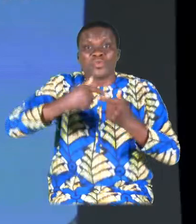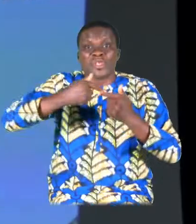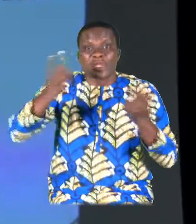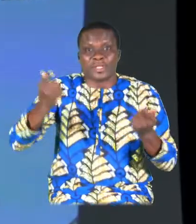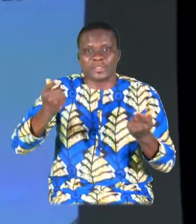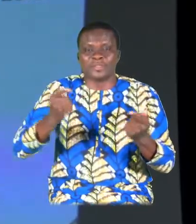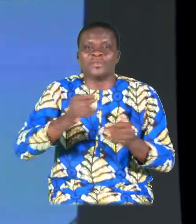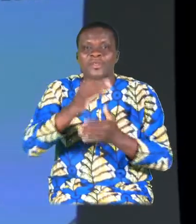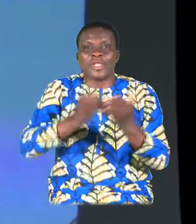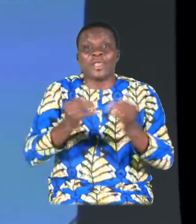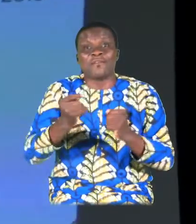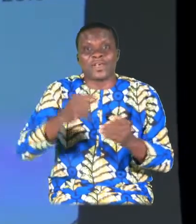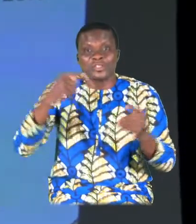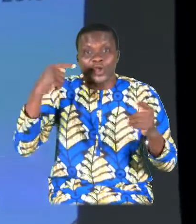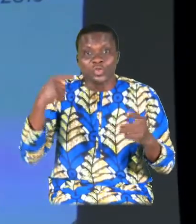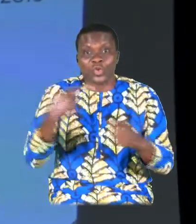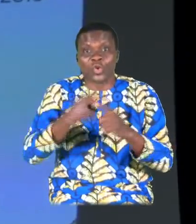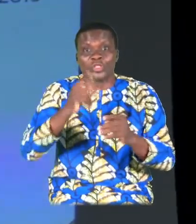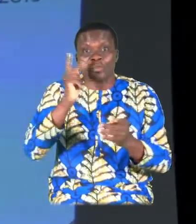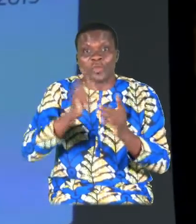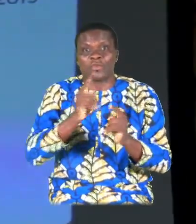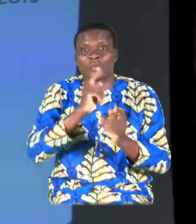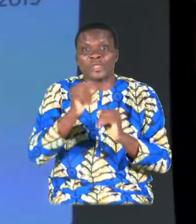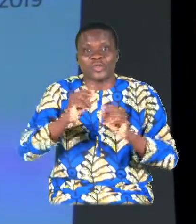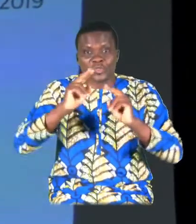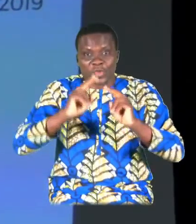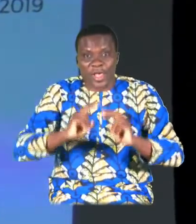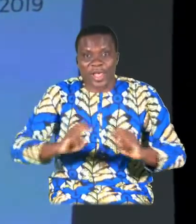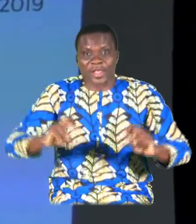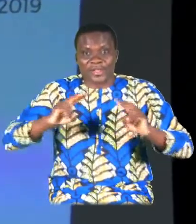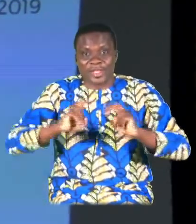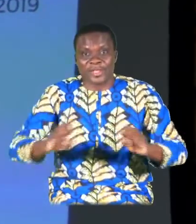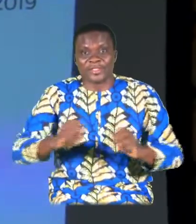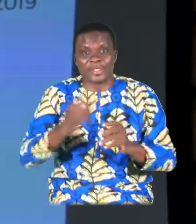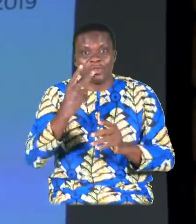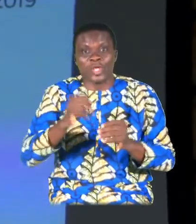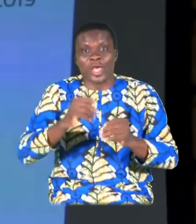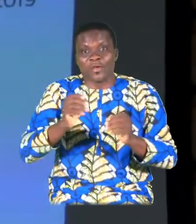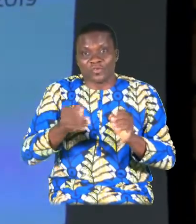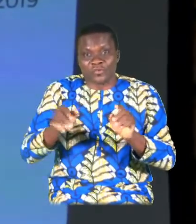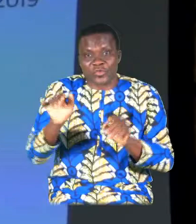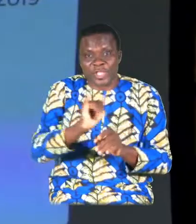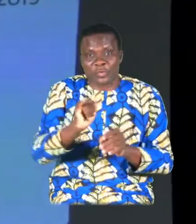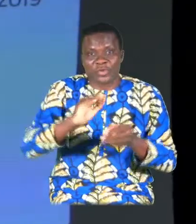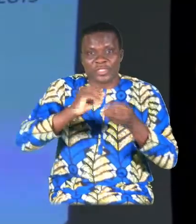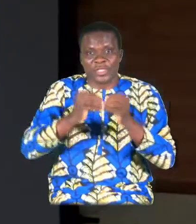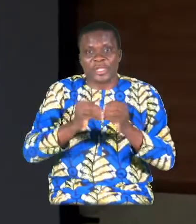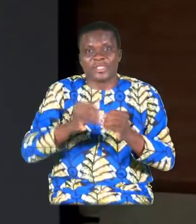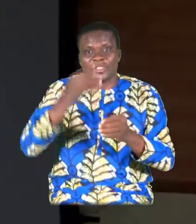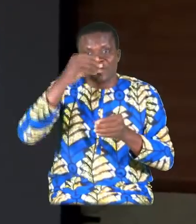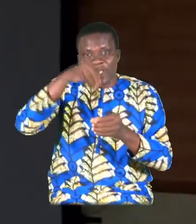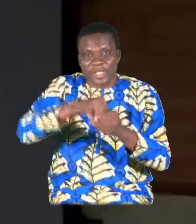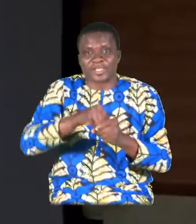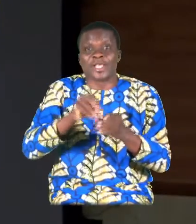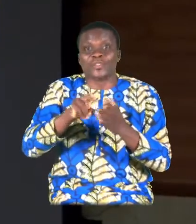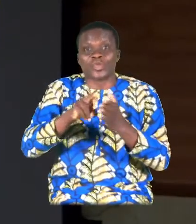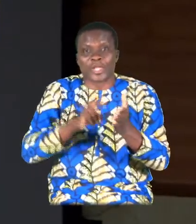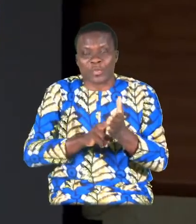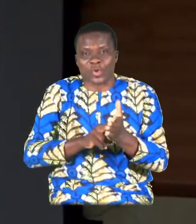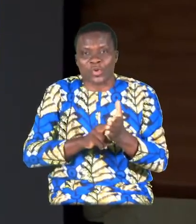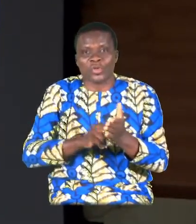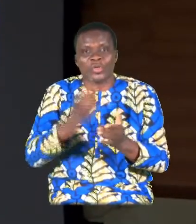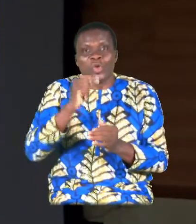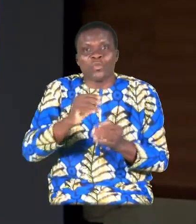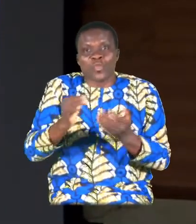Les facteurs de contre-performance seront analysés en vue d'harmoniser les chiffres contenus dans ce rapport